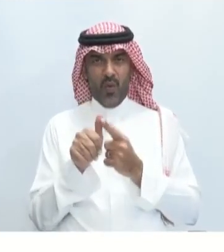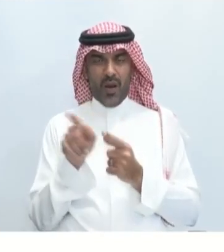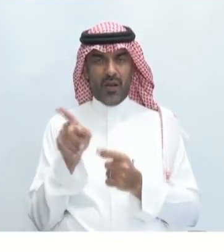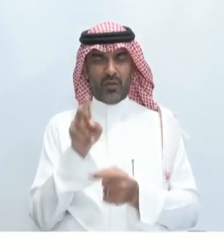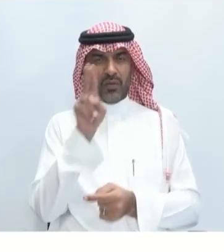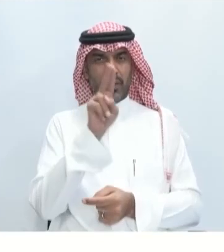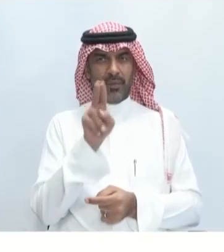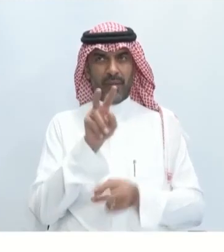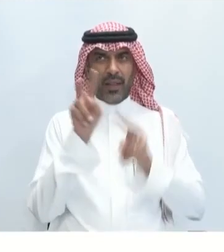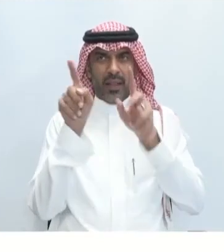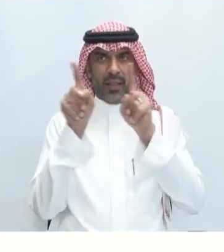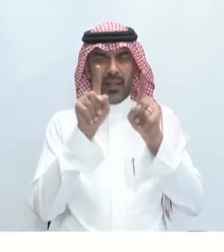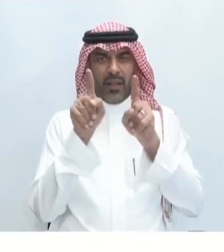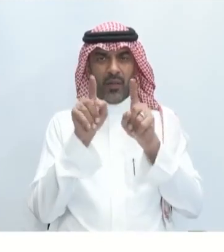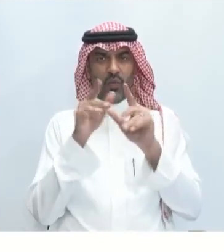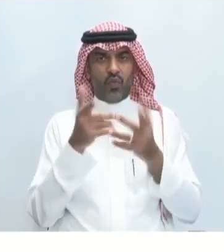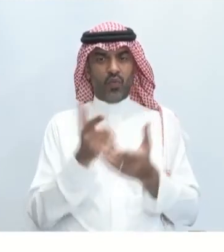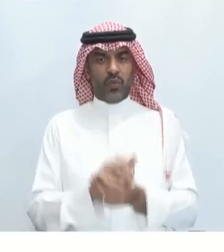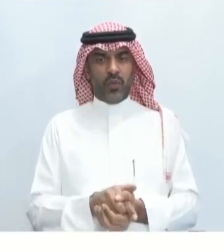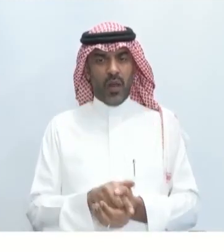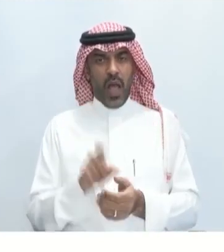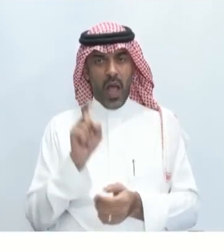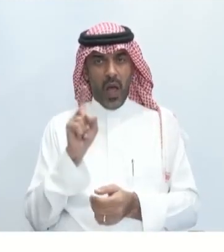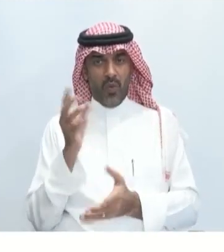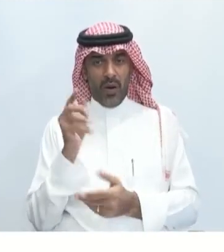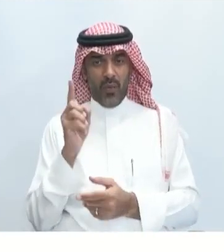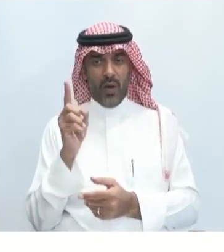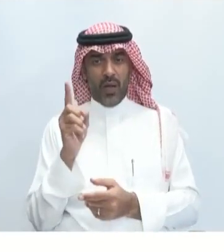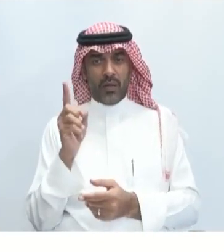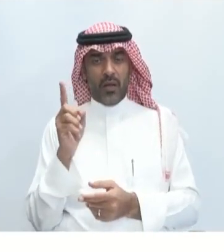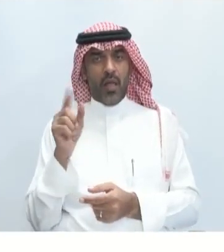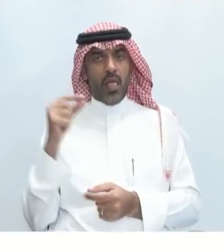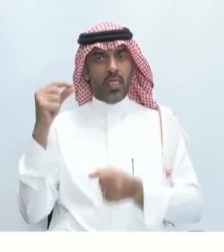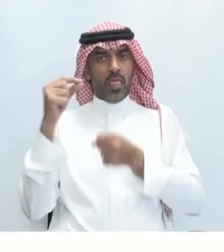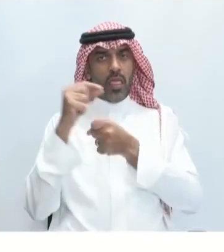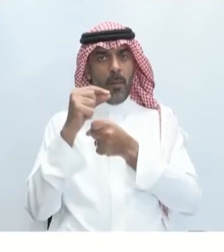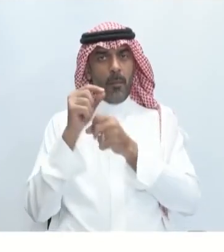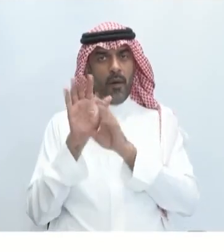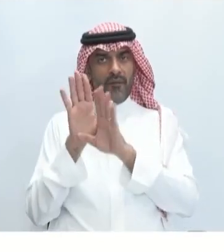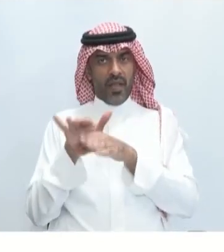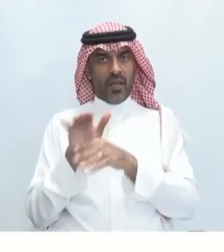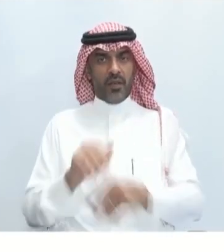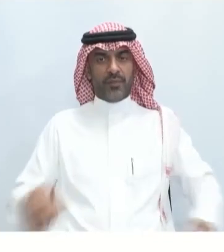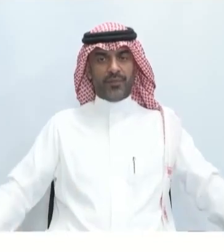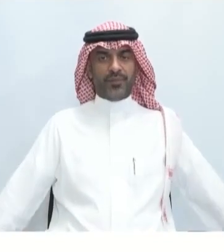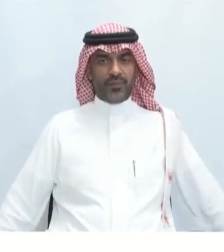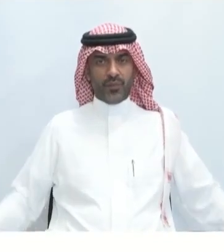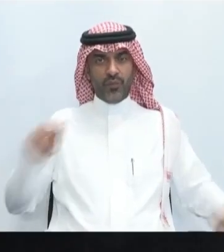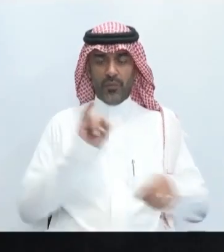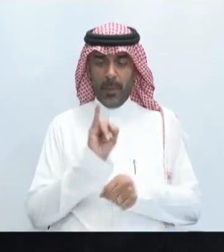رايكم الاول ضمه ظاهره يسلم فعل مضارع